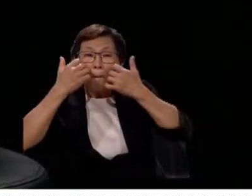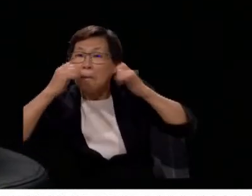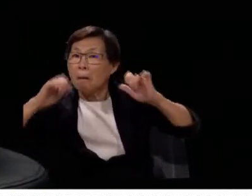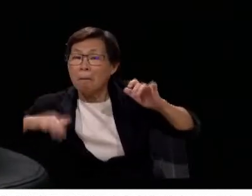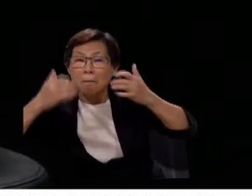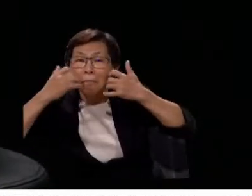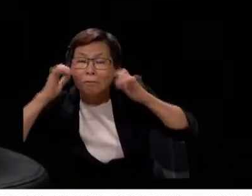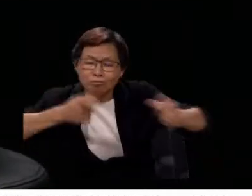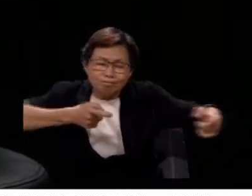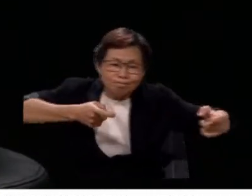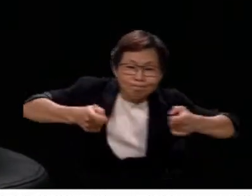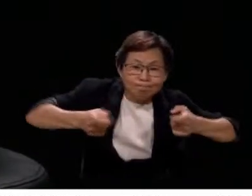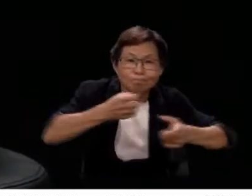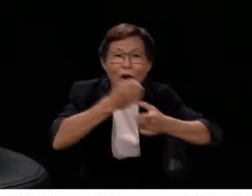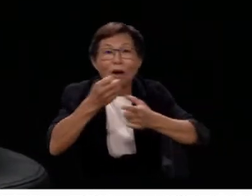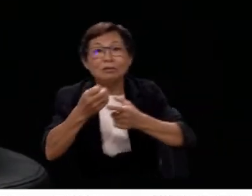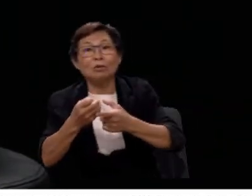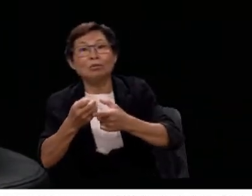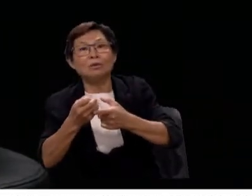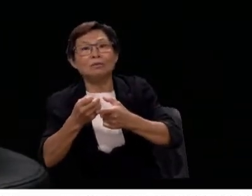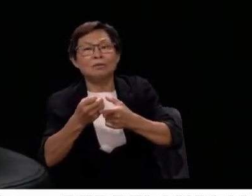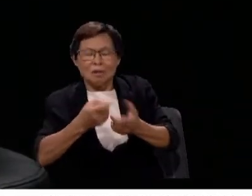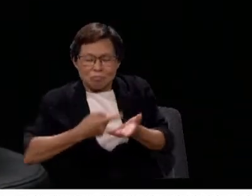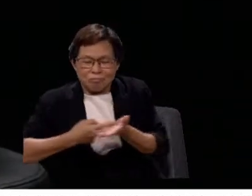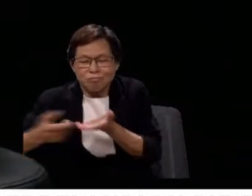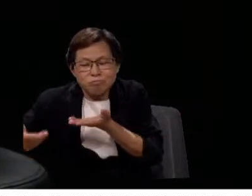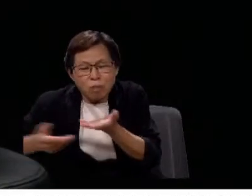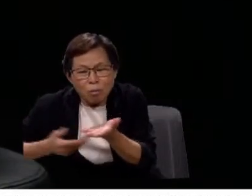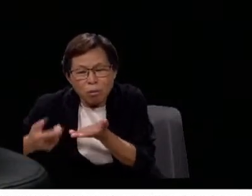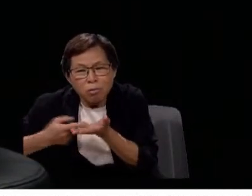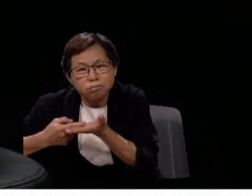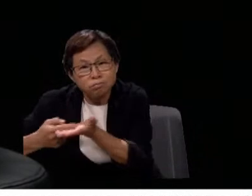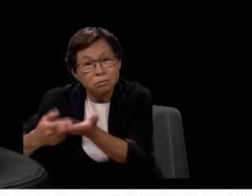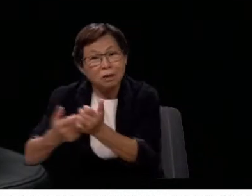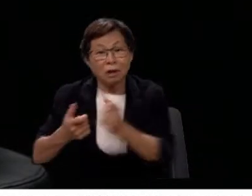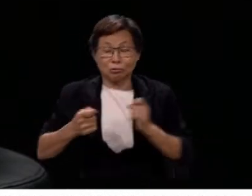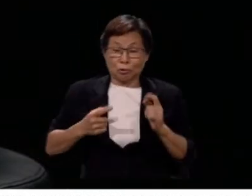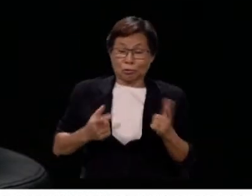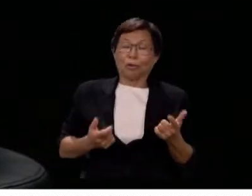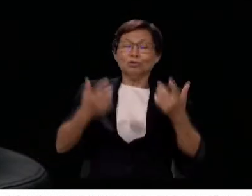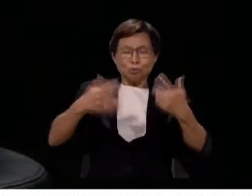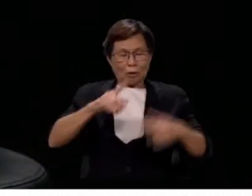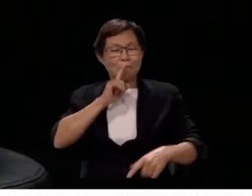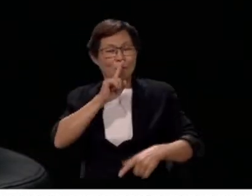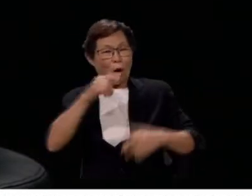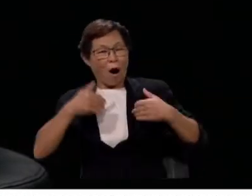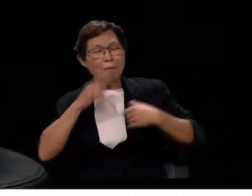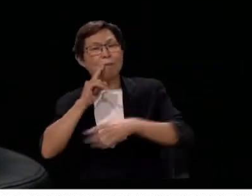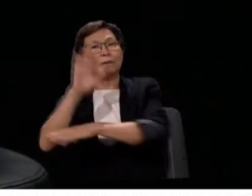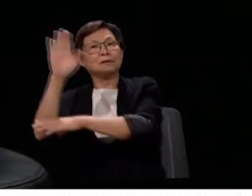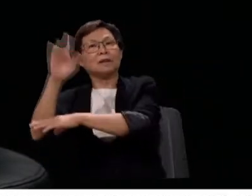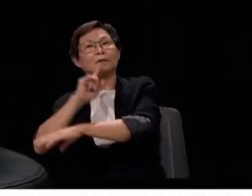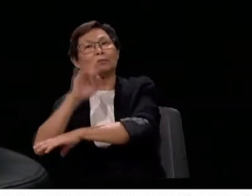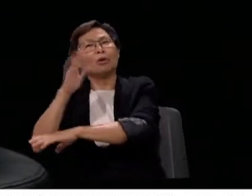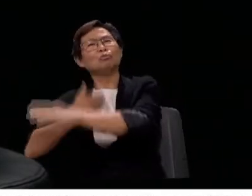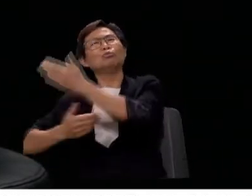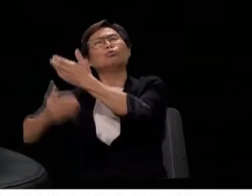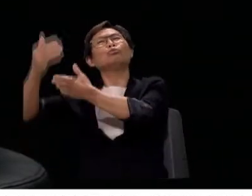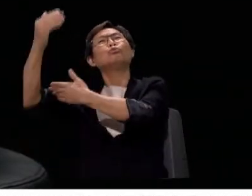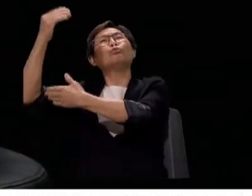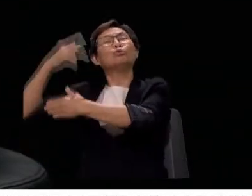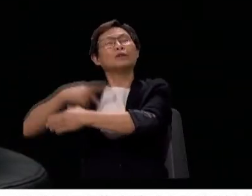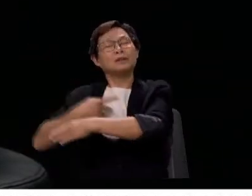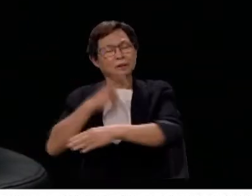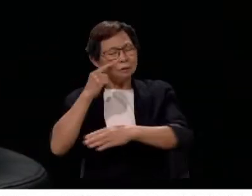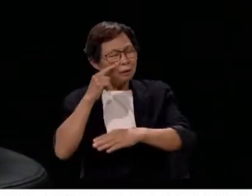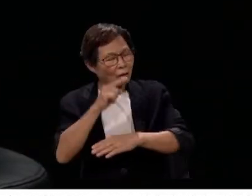dalam pengusahaan ataupun dalam perundingan dengan pihak swasta maka sudah pasti ada perjanjian-perjanjian dulu Bila kita